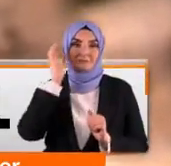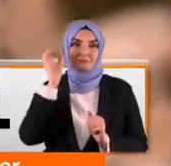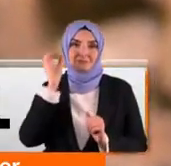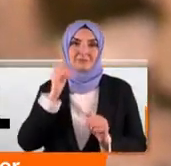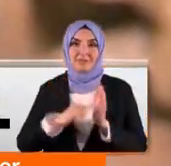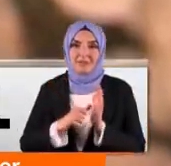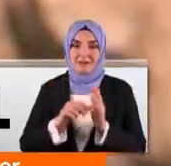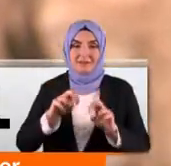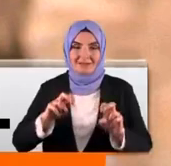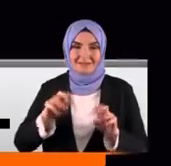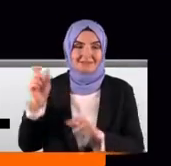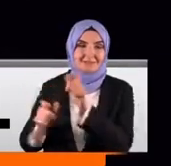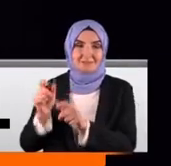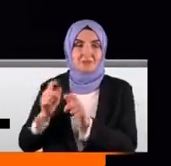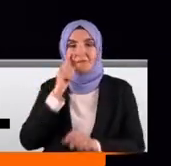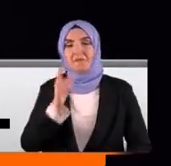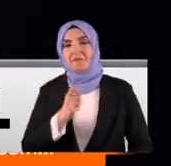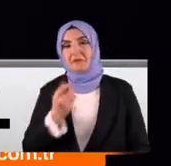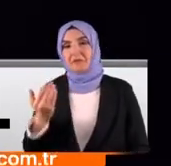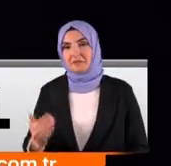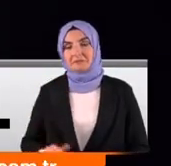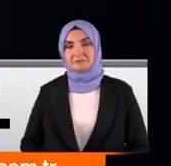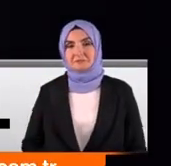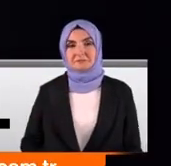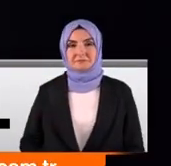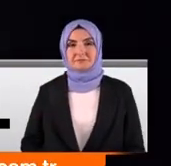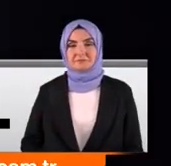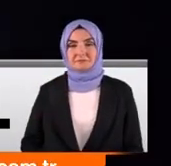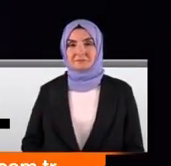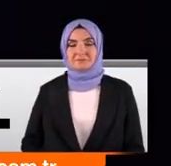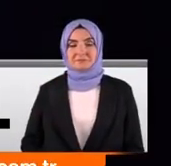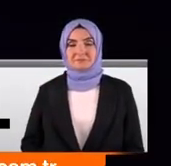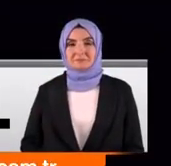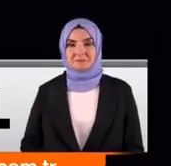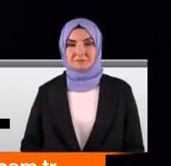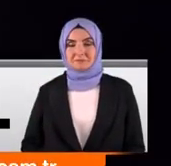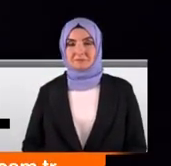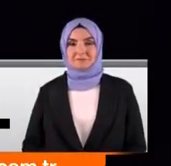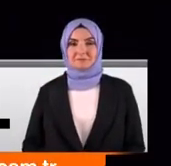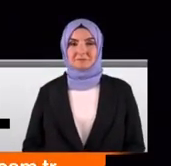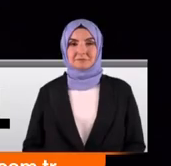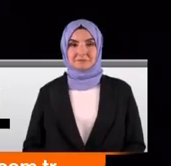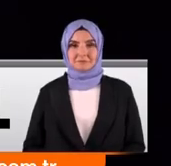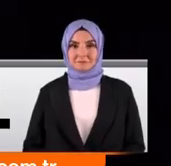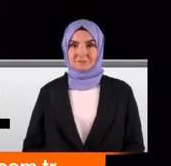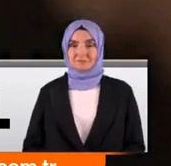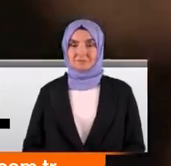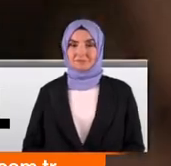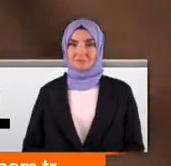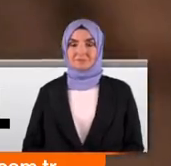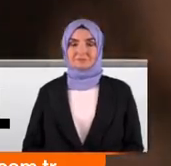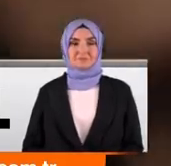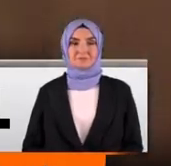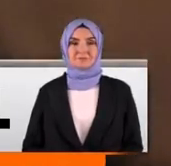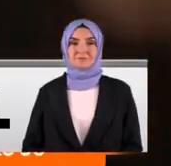gidiyor. Tünelin içine girdik ve gerçekten de çok ürkütücü, korkunç bir görüntü var. Nefes almak imkansız, yürümek